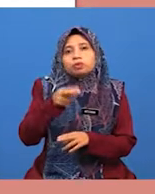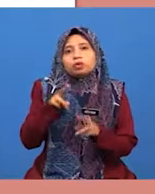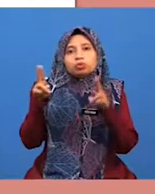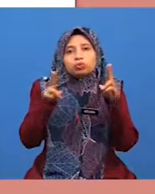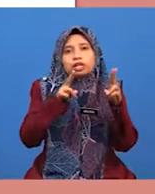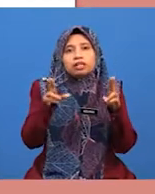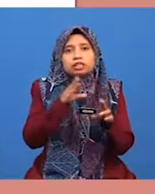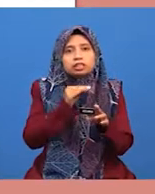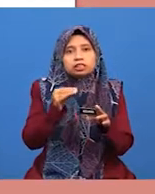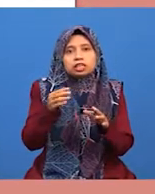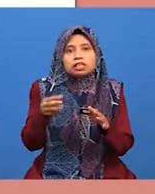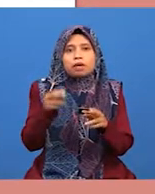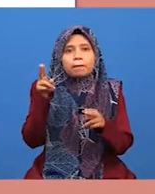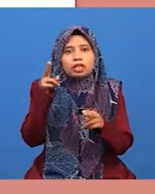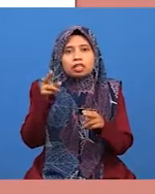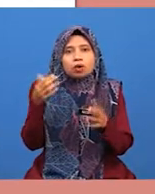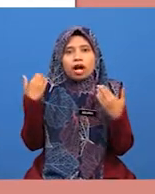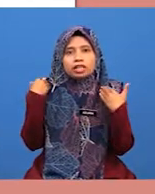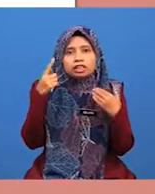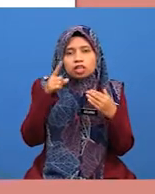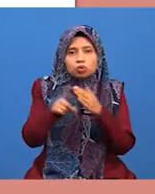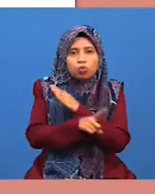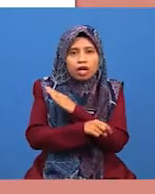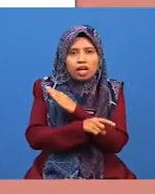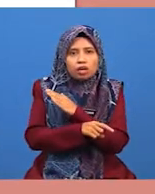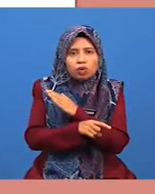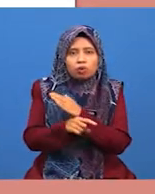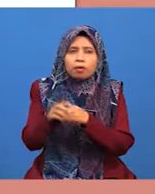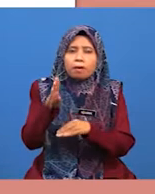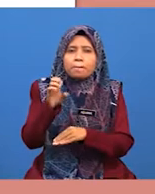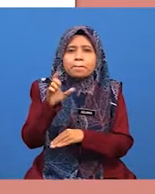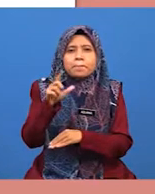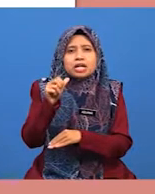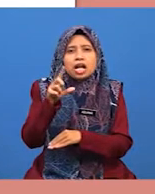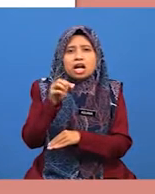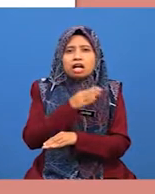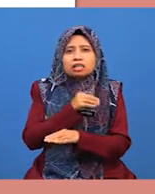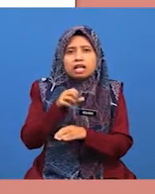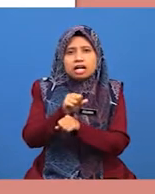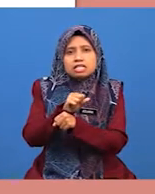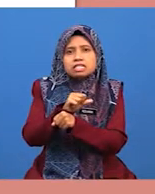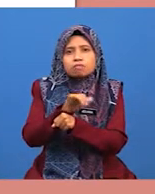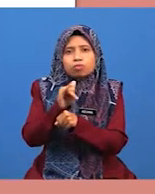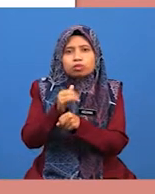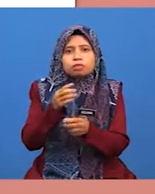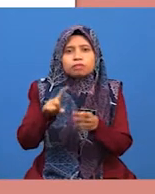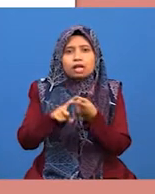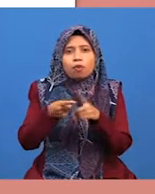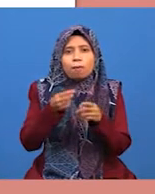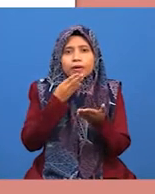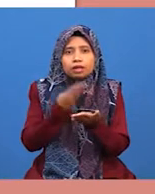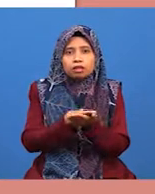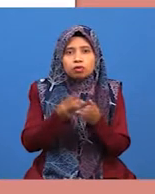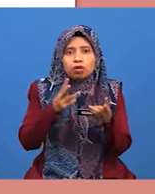menghijau, terdapat seekor belalang dan semut yang berkawan baik. Walaupun belalang dan semut